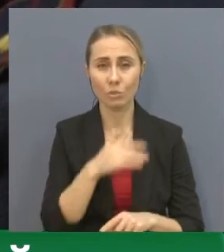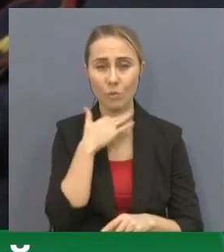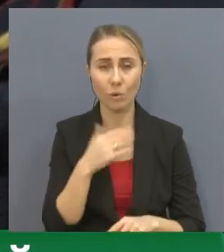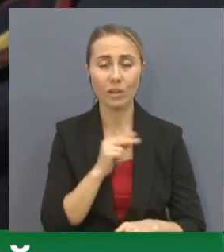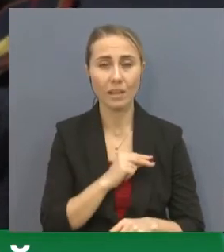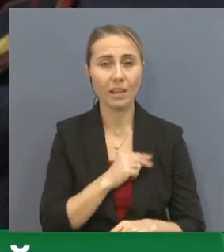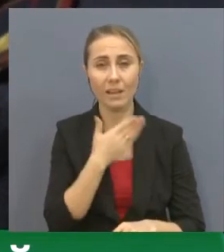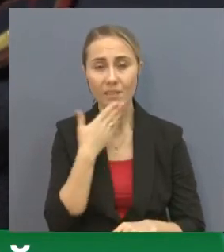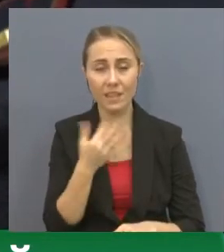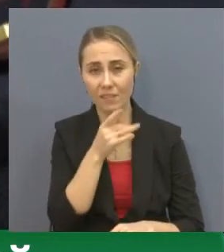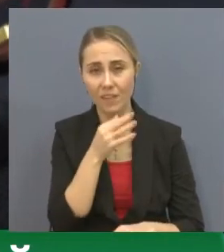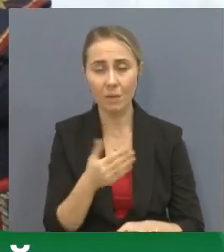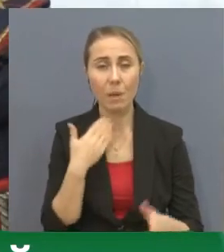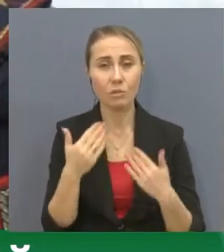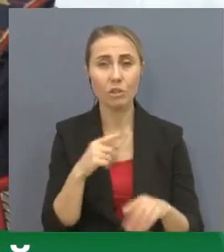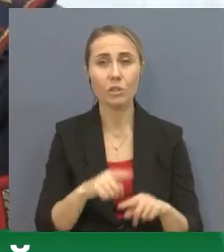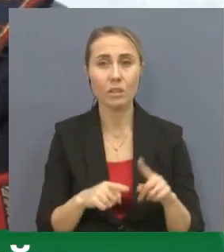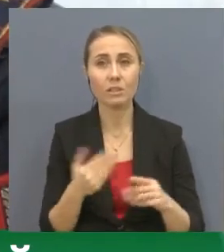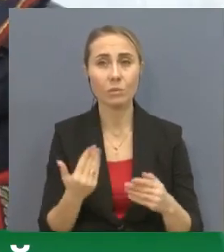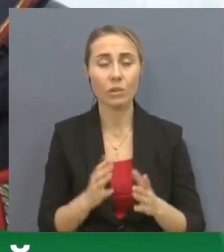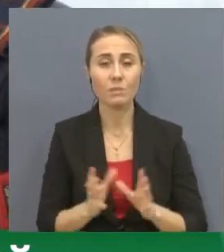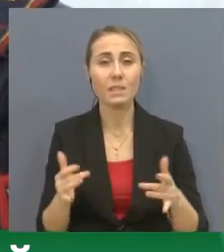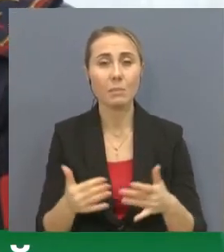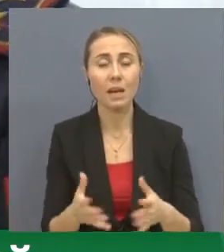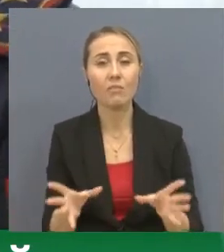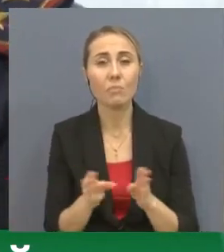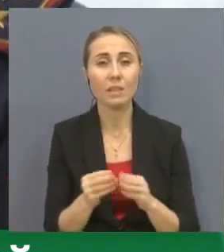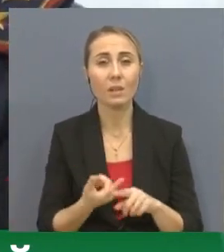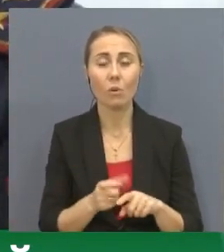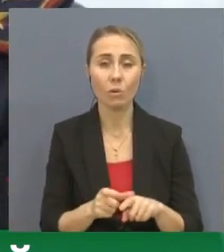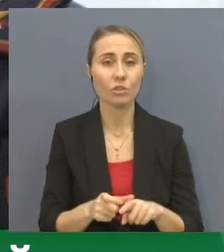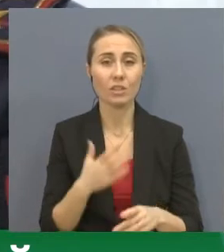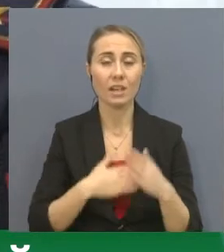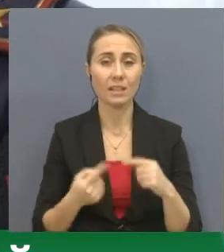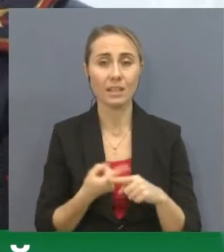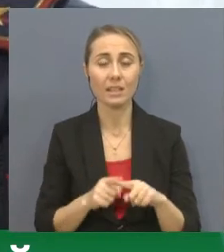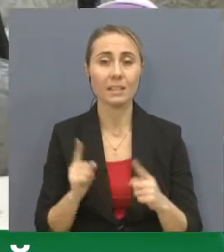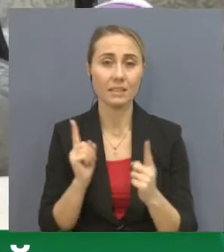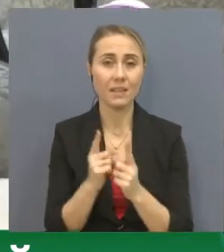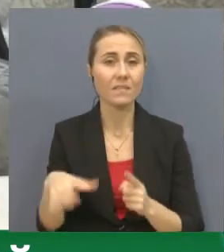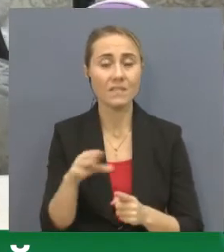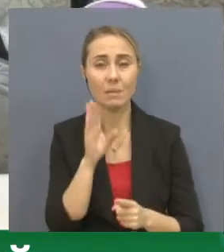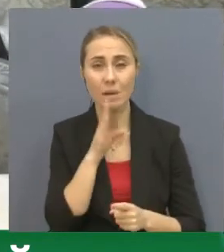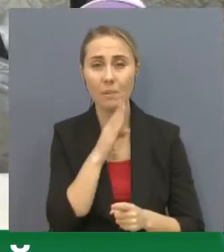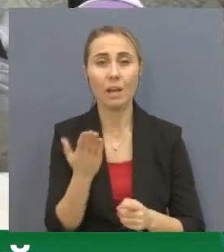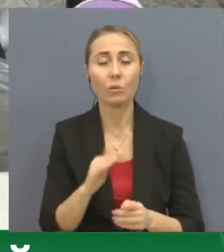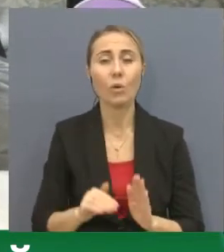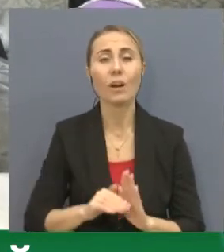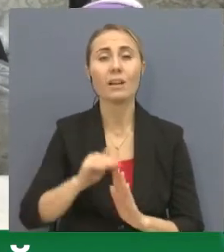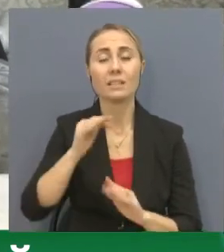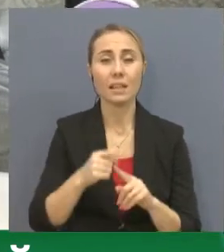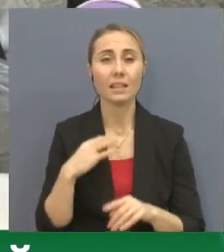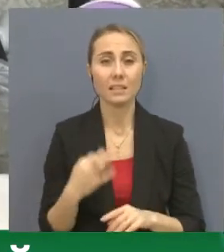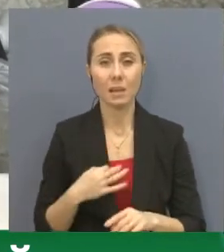времени на общение с родственниками но сегодня мы собрались вместе и очень рады этой встрече всем матерям которые растят сыновей а хочу пожелать